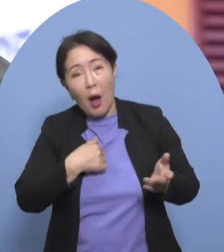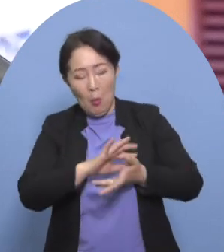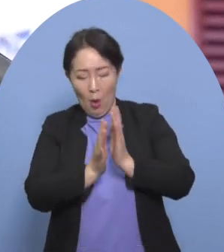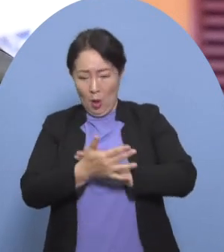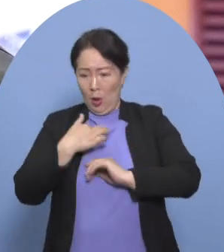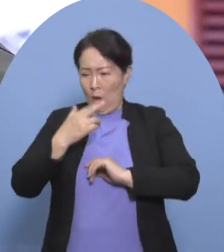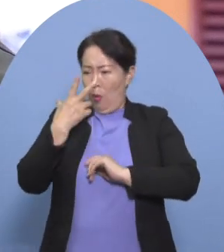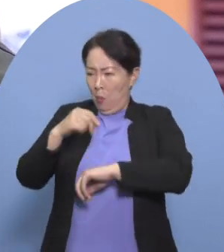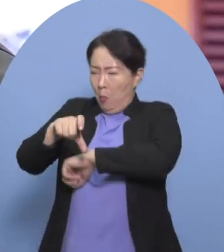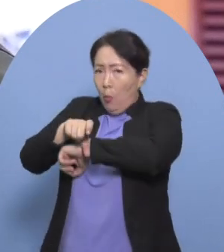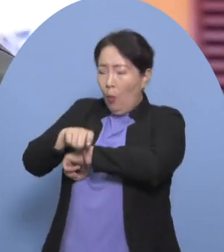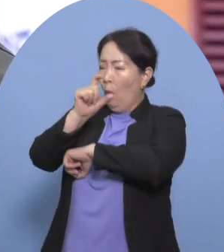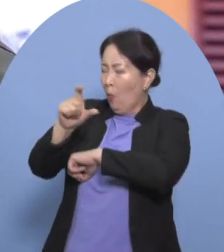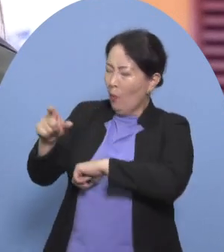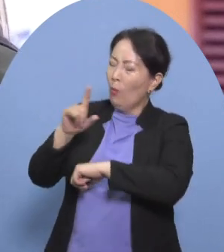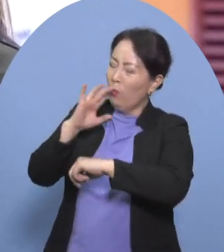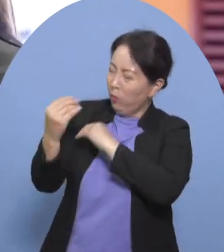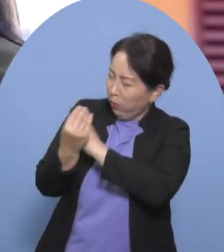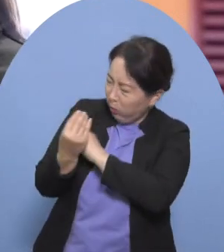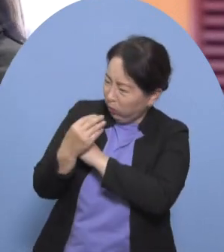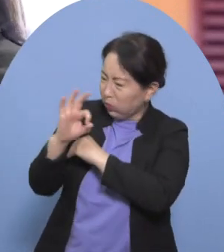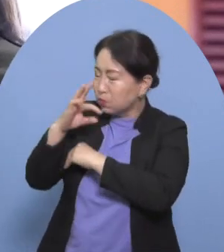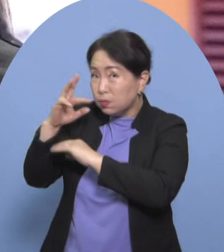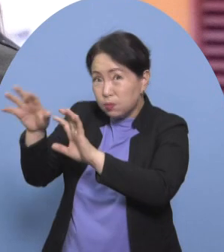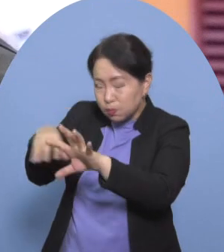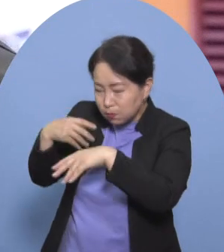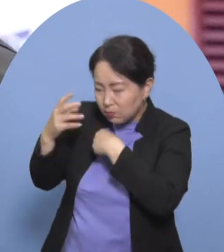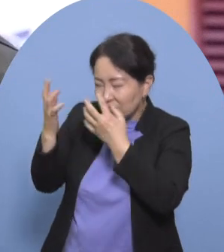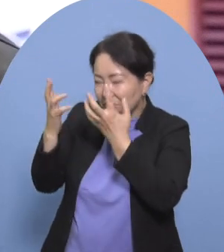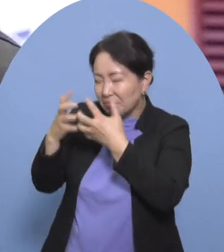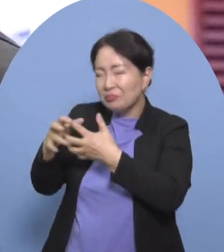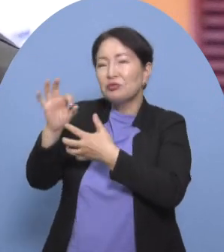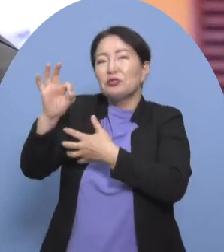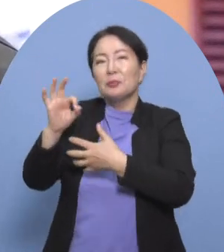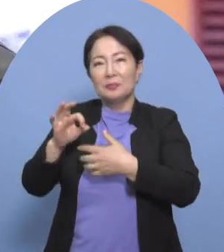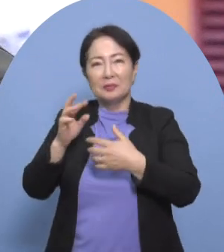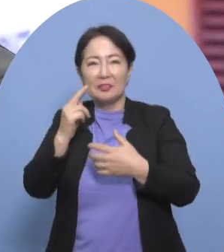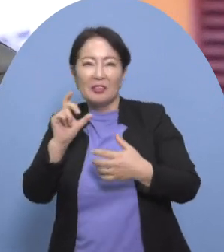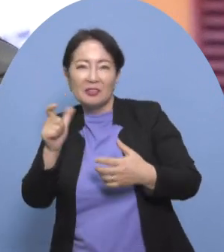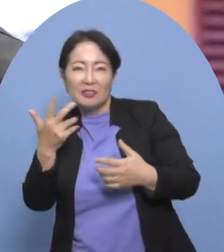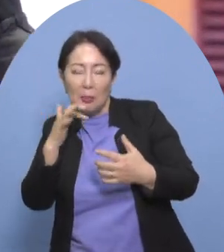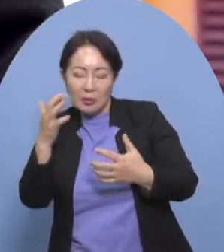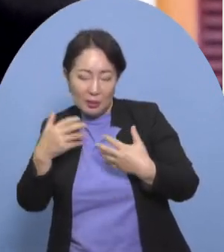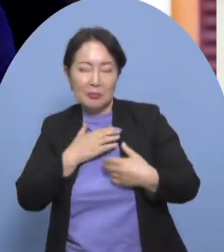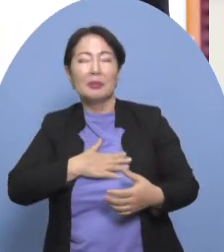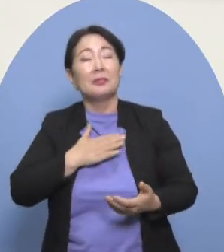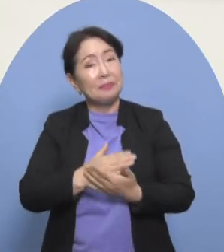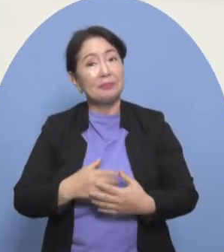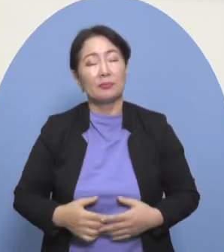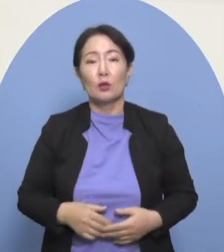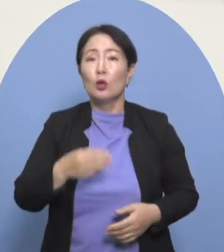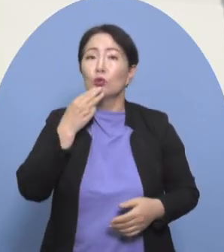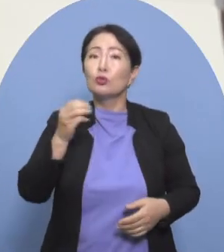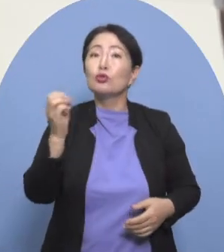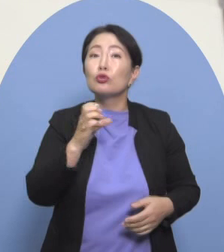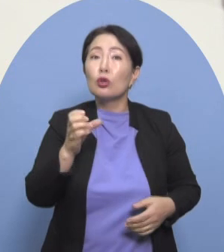одоо яг ингээд мэрэгжлийнх нь хүнээс ингээд ийм зөв мэдээлэл одоо цагцтай мэдээлэл авч байгаадаа маш их баяртай байна. Шодрог